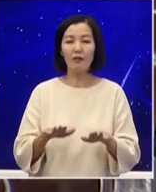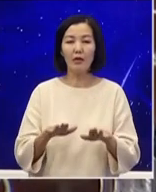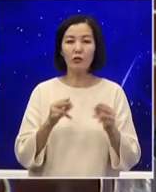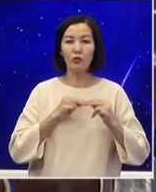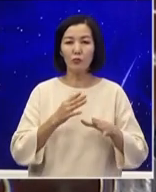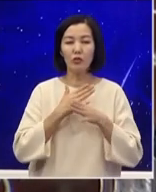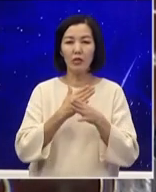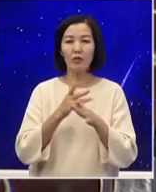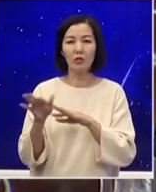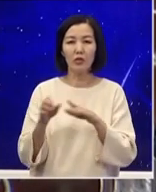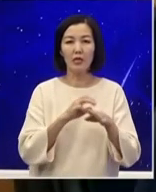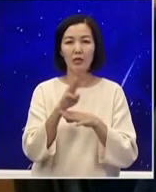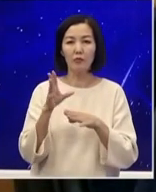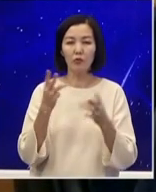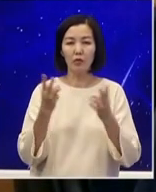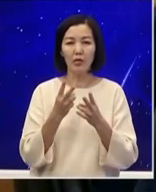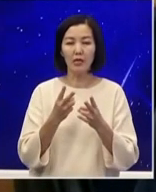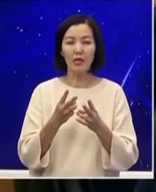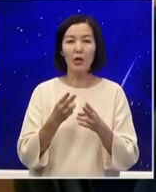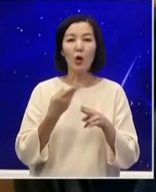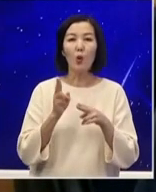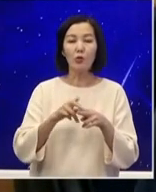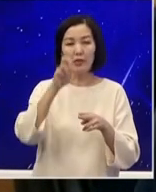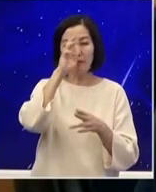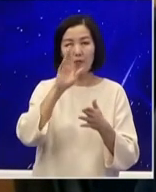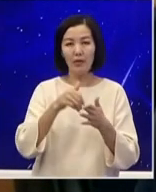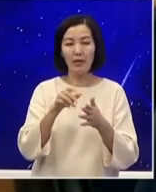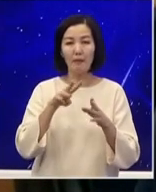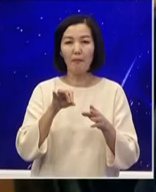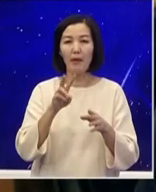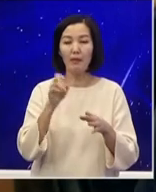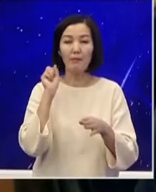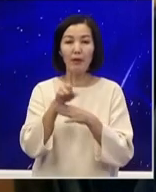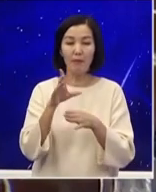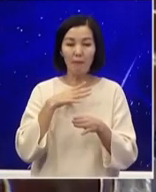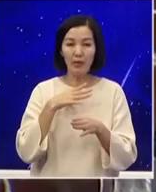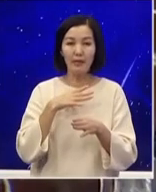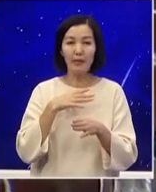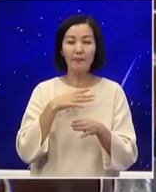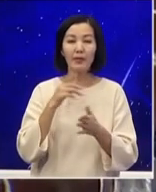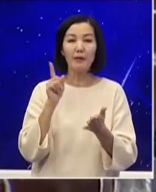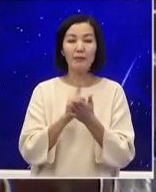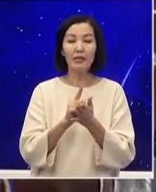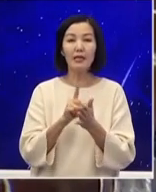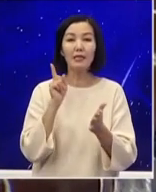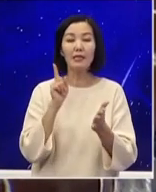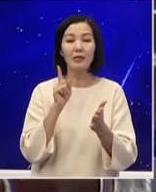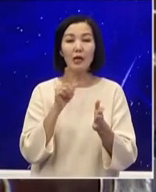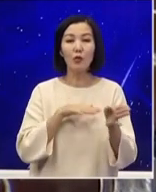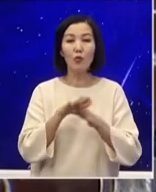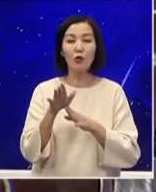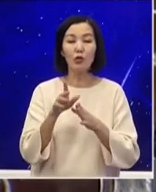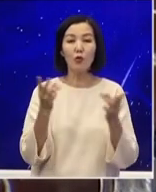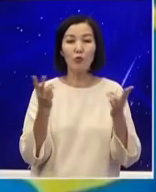жәрдемдесу шараларымен қамту керек. Осылай үкімет басшысы жауаптыларға пәрмен берді, міндет жүктеді. Сондай-ақ ұлттық